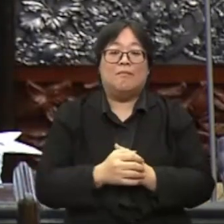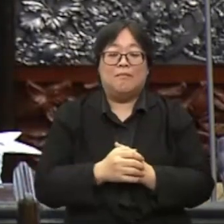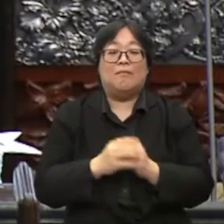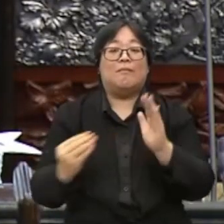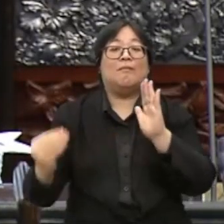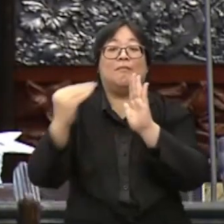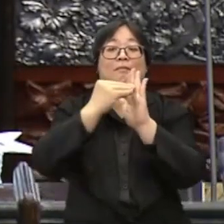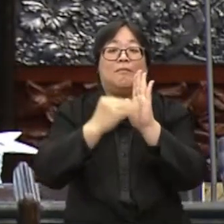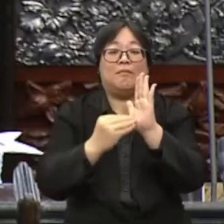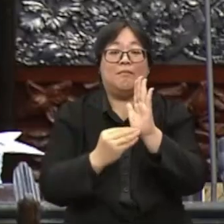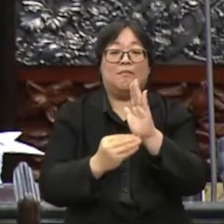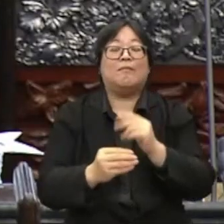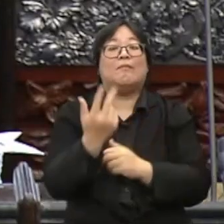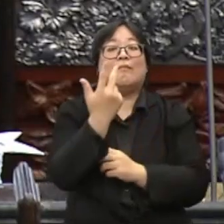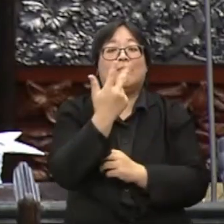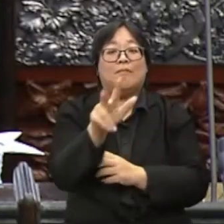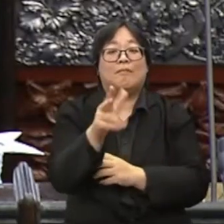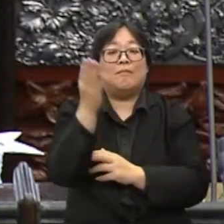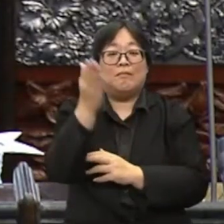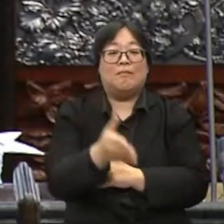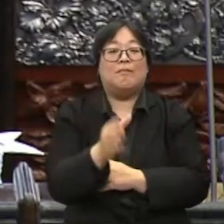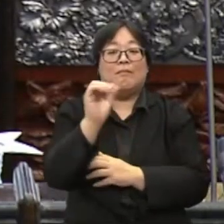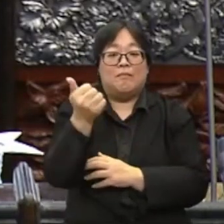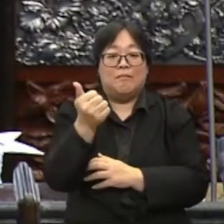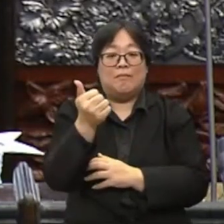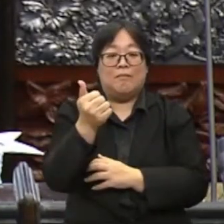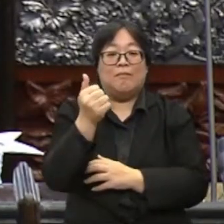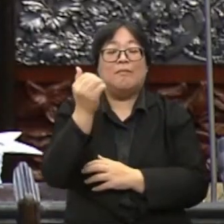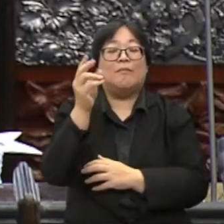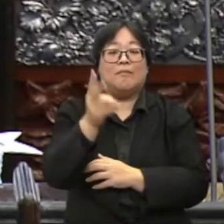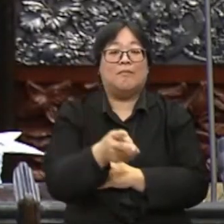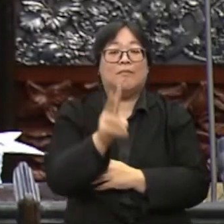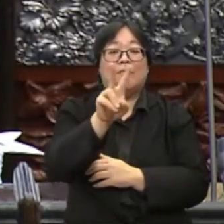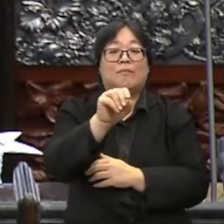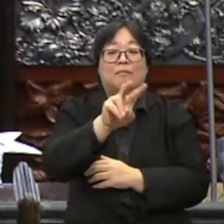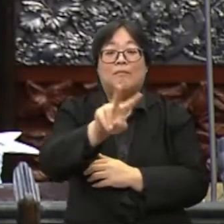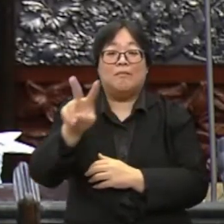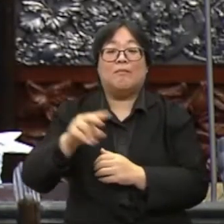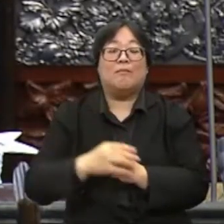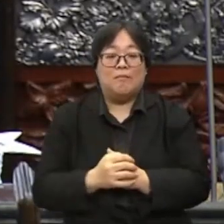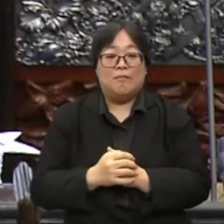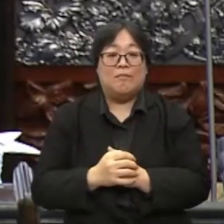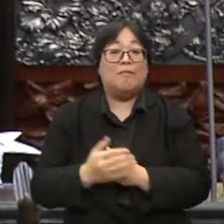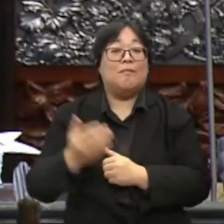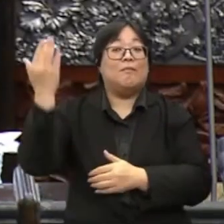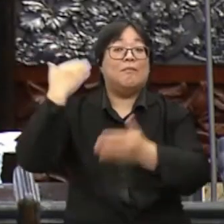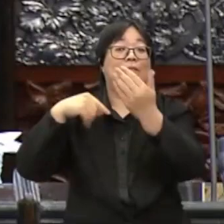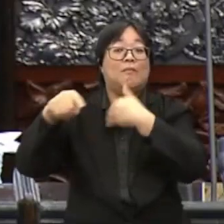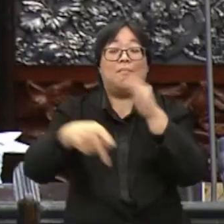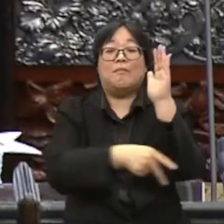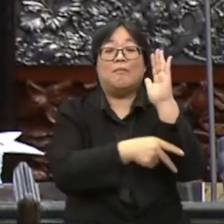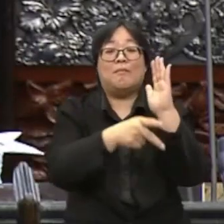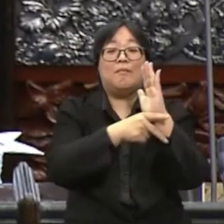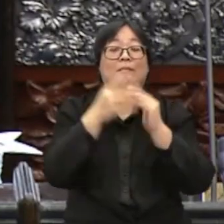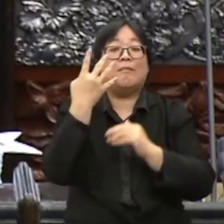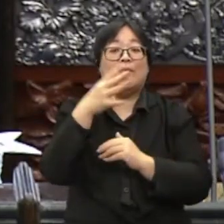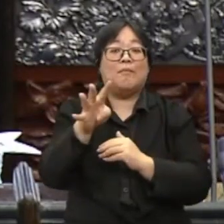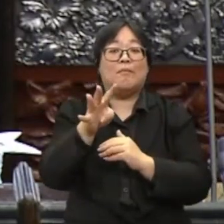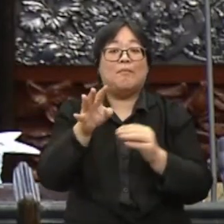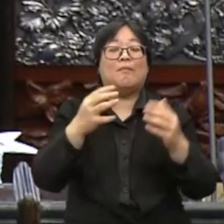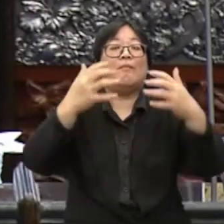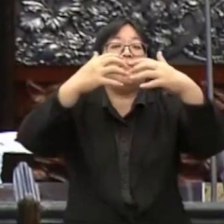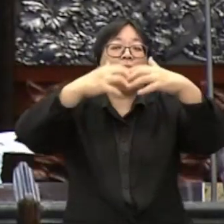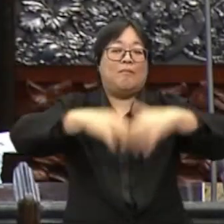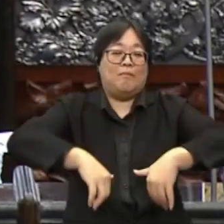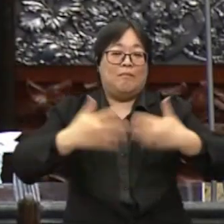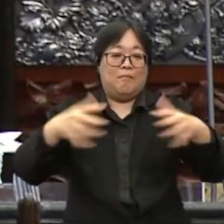dimasukkan pada 13 hariulan 10 Tahun 2022 yang mana pada masa itu parlimen ke-14 telah